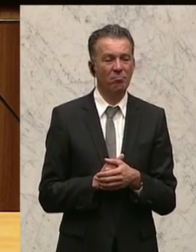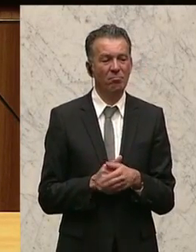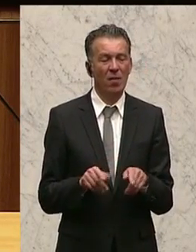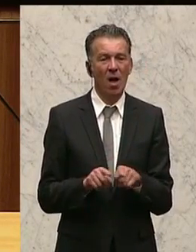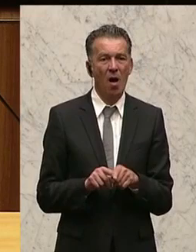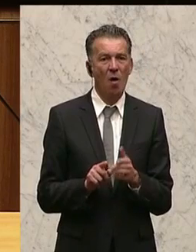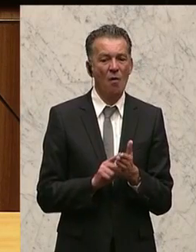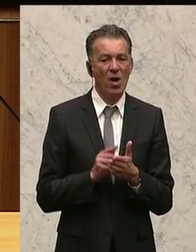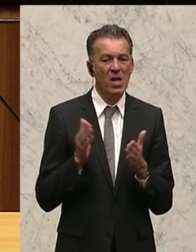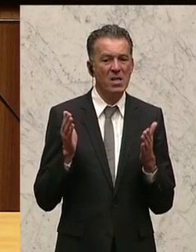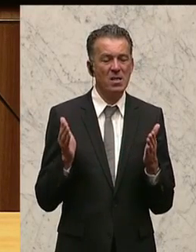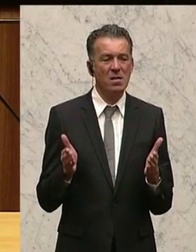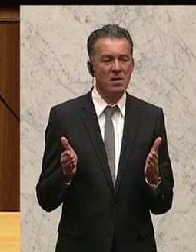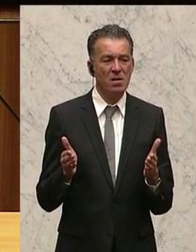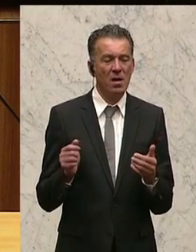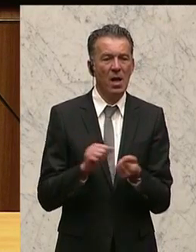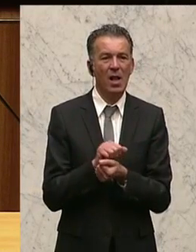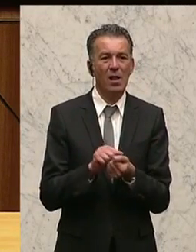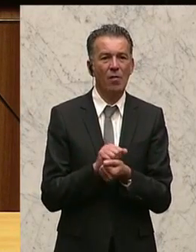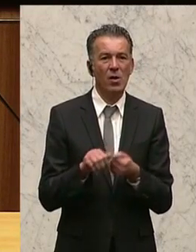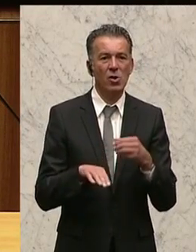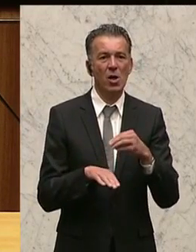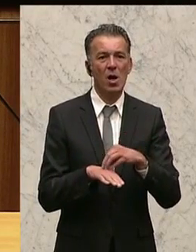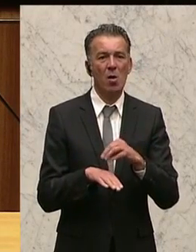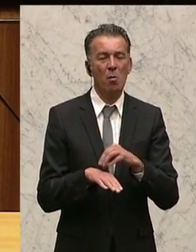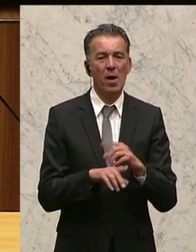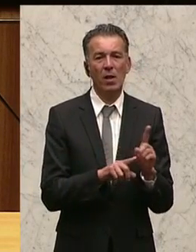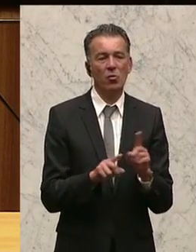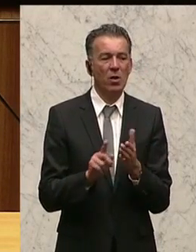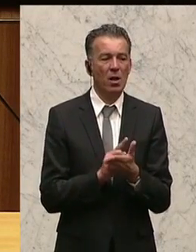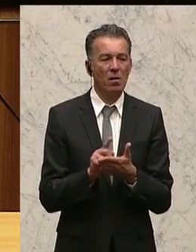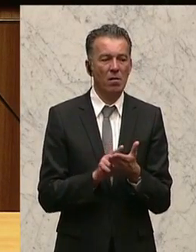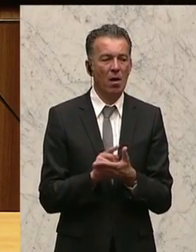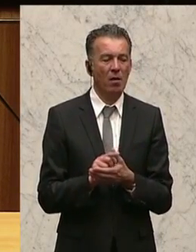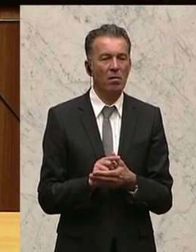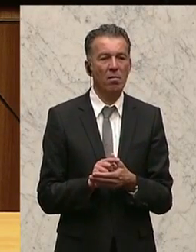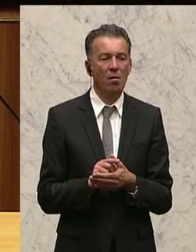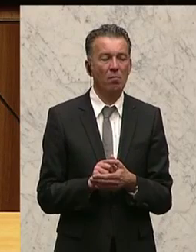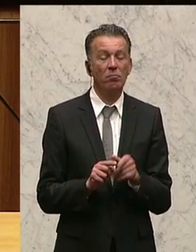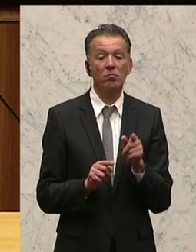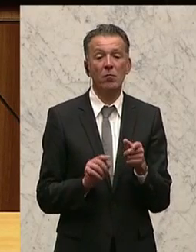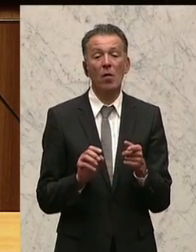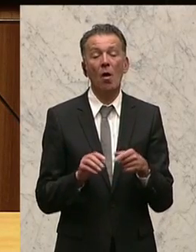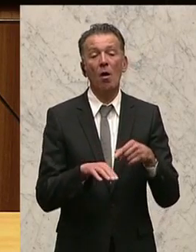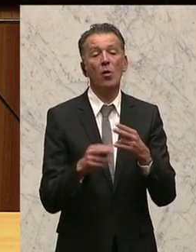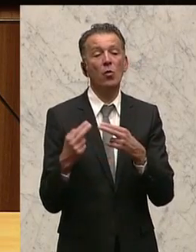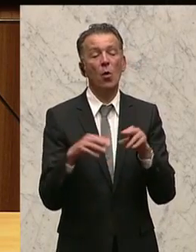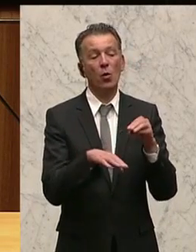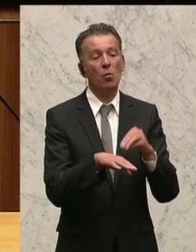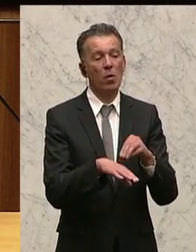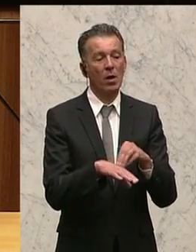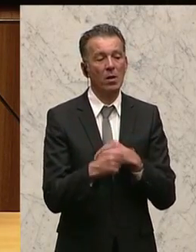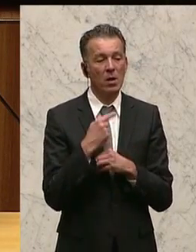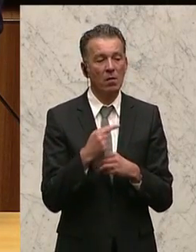mit der Frist, die die Geldwäsche-Meldestelle Zeit hat, dem Notar oder dem Rechtsanwalt zurückzumelden, weil ich sage Ihnen was aus